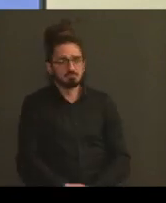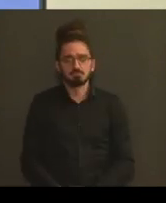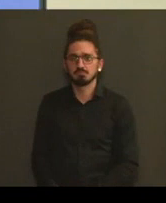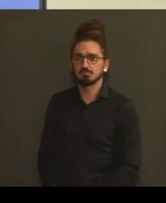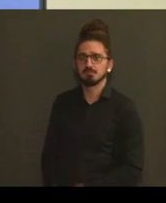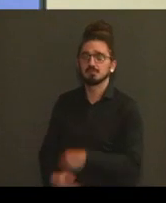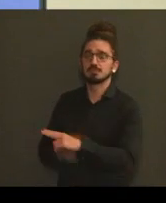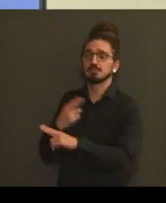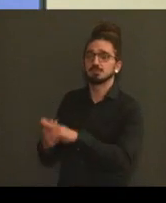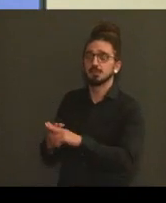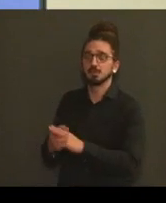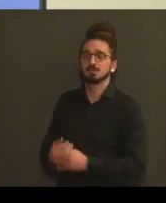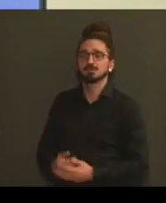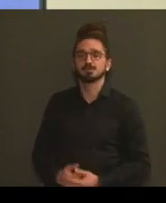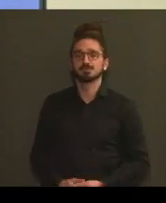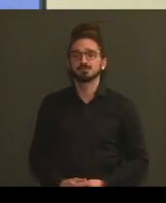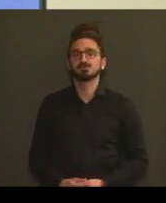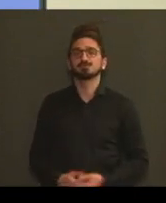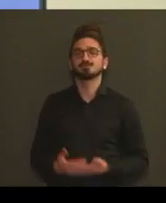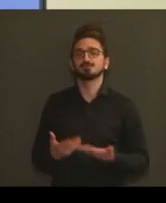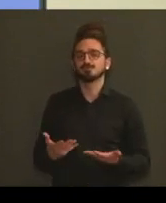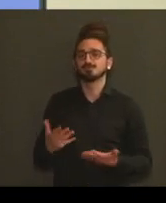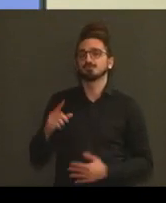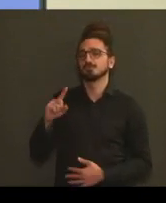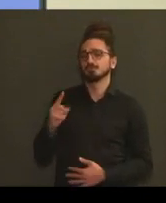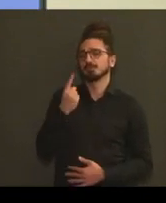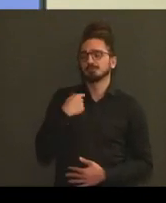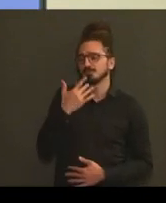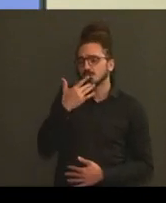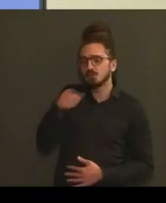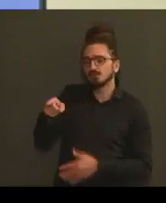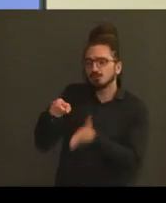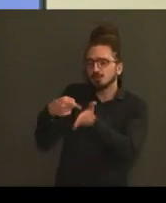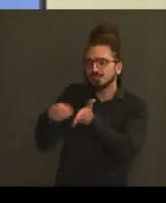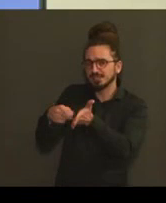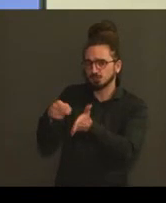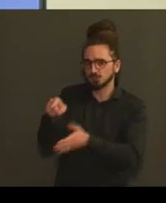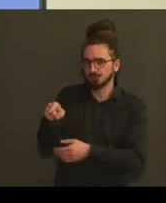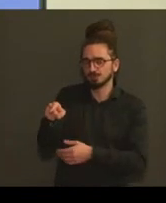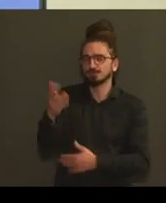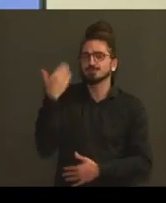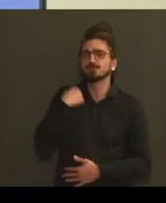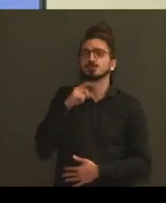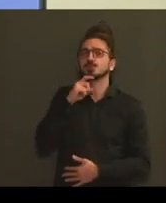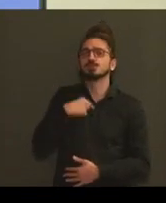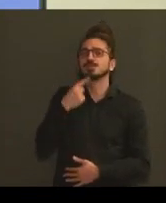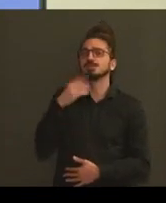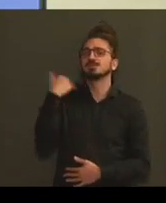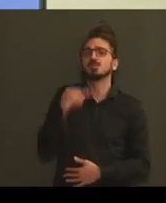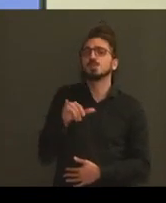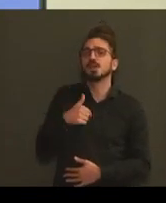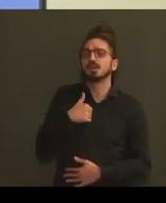circonspection. Alors d'abord, pour commencer, une petite correction. Comme on l'a dit là tantôt, le chiffre de positivité actuel est